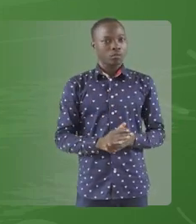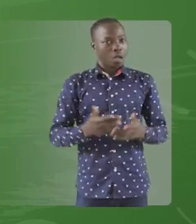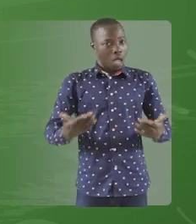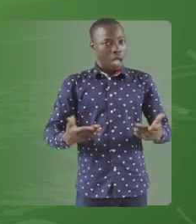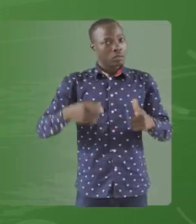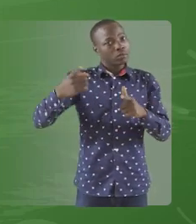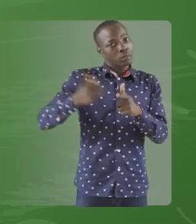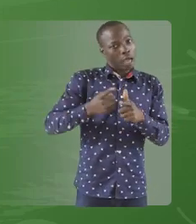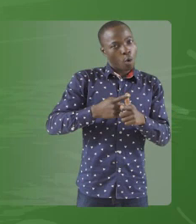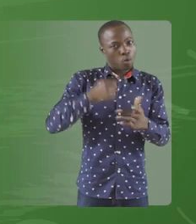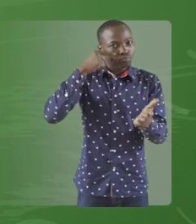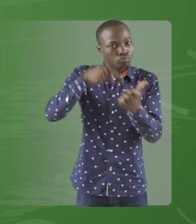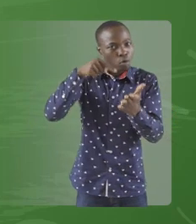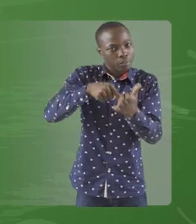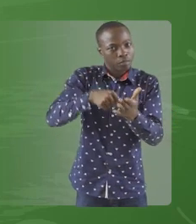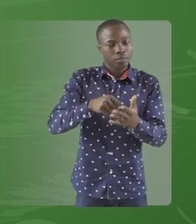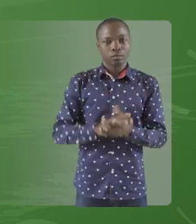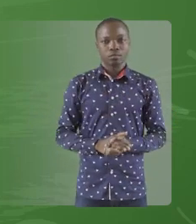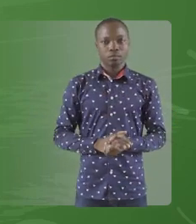faire une observation.